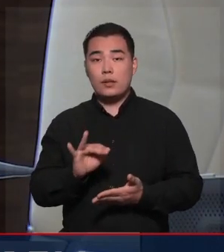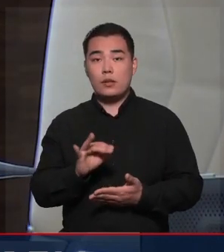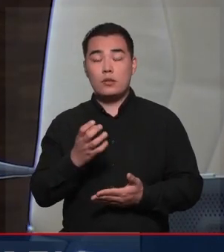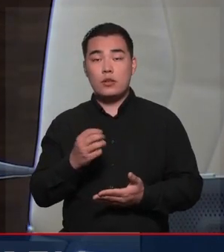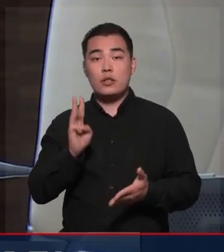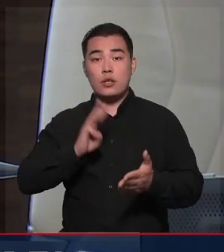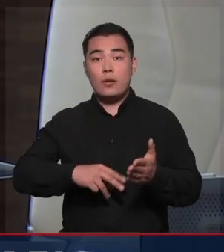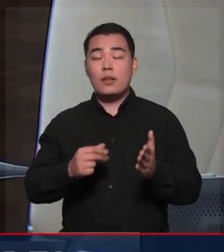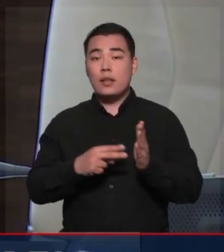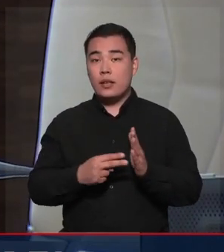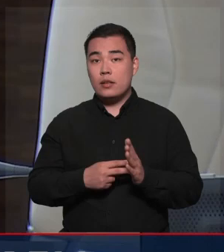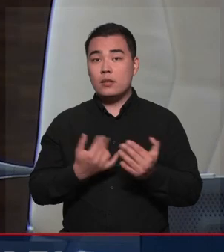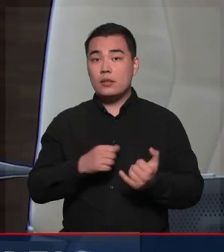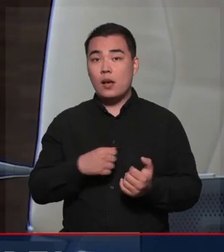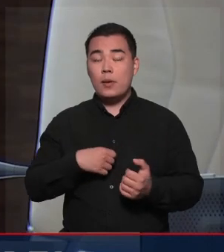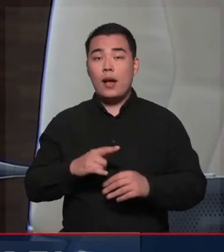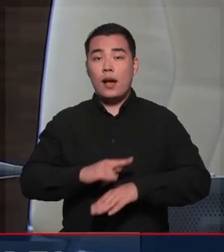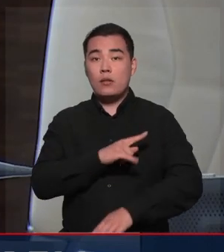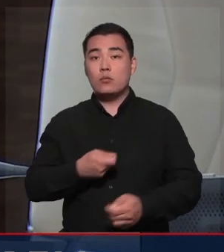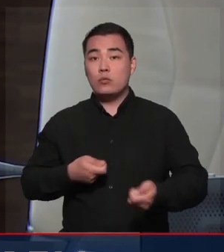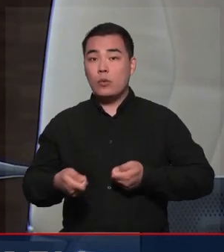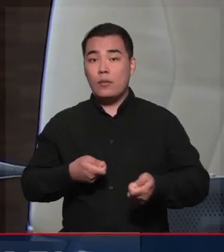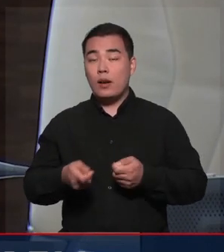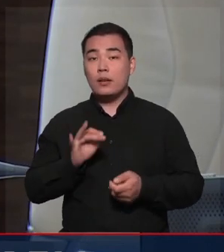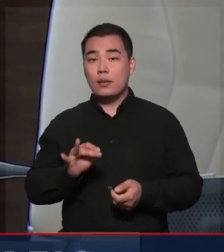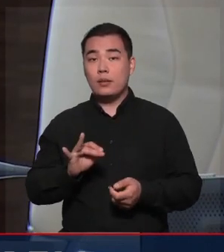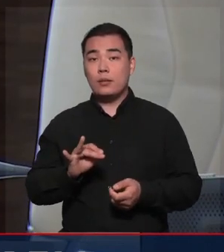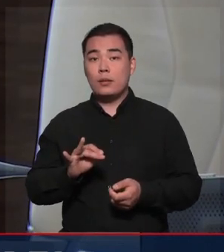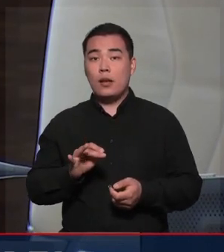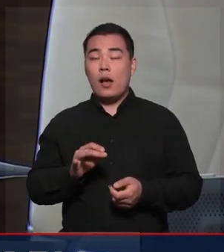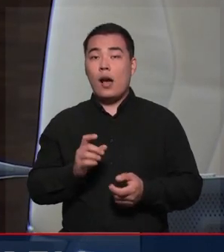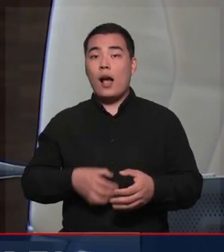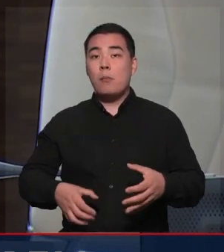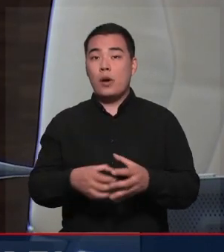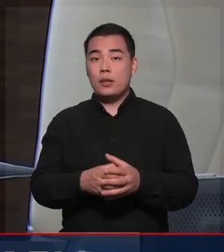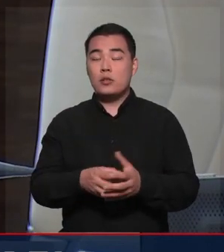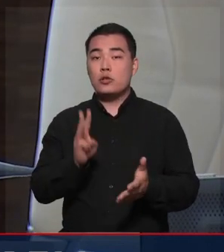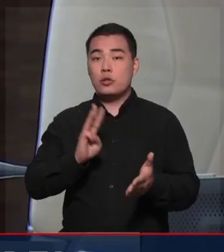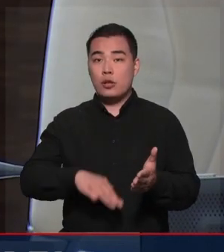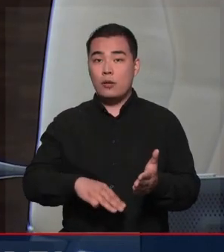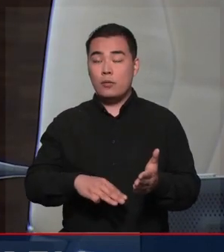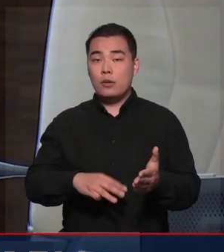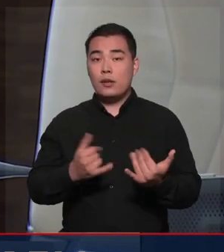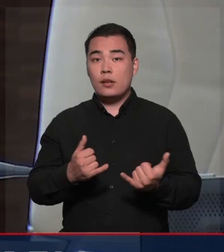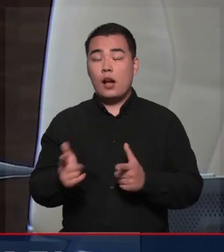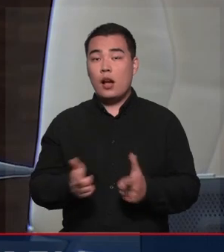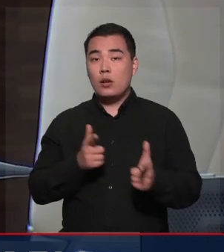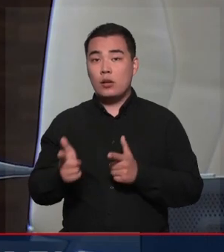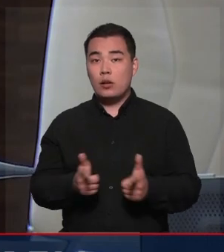осындай айыппұлдар авиакомпанияның басшылығы мен әуежайлардың да басшылығына беру жөнінде біз